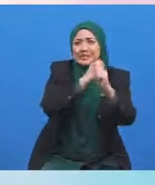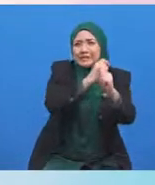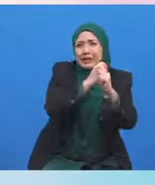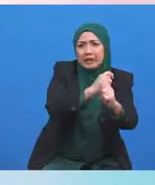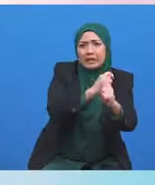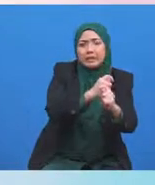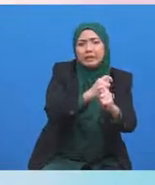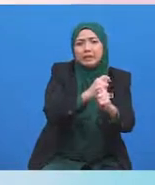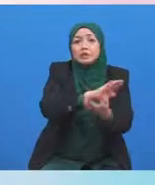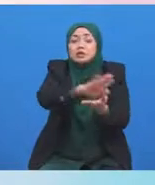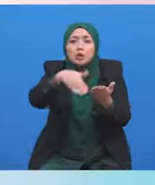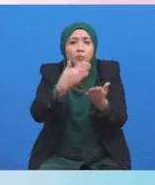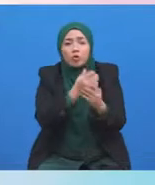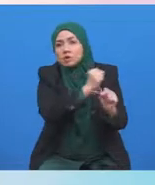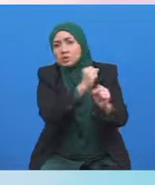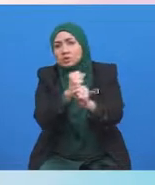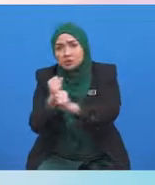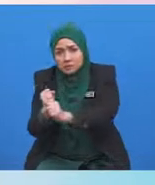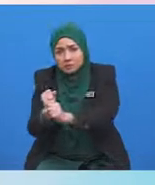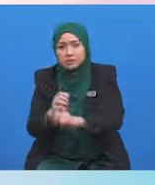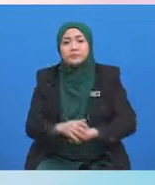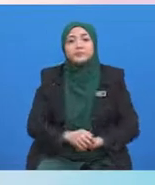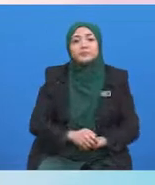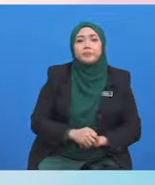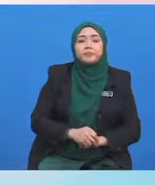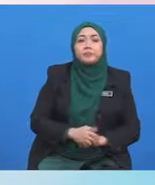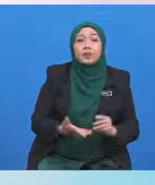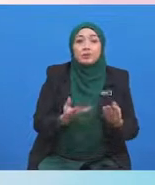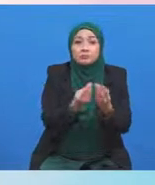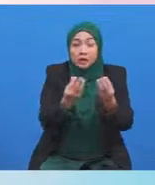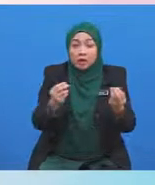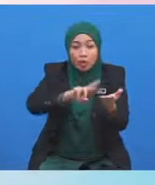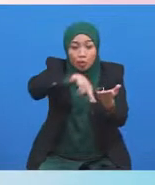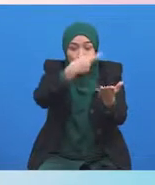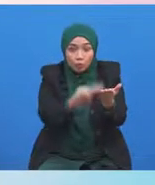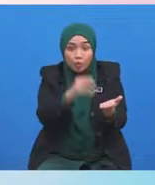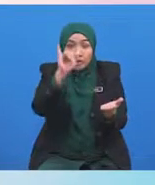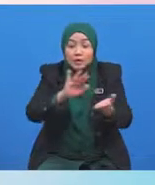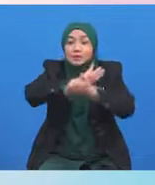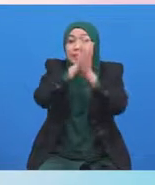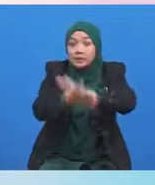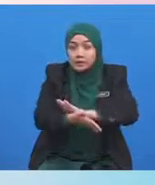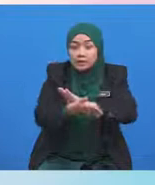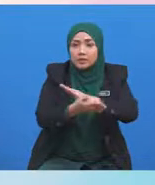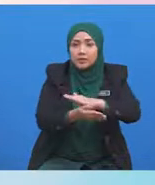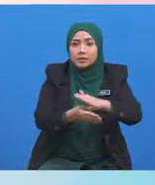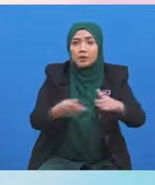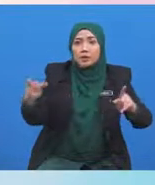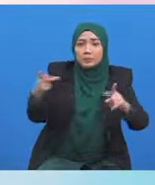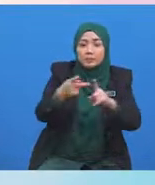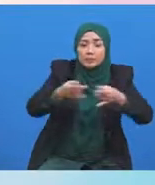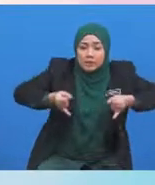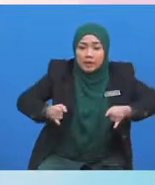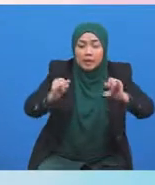Keadaan ini berpunca daripada aliran lumpur ataupun tanah runtuh yang berlaku ke atas lebuh raya